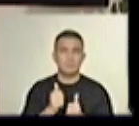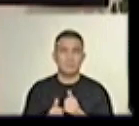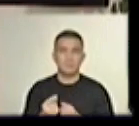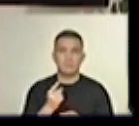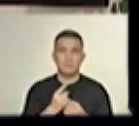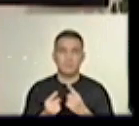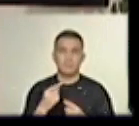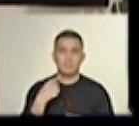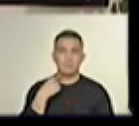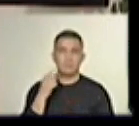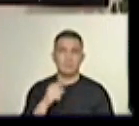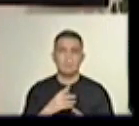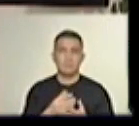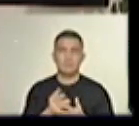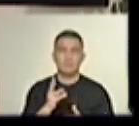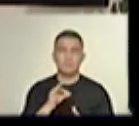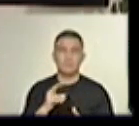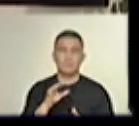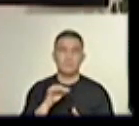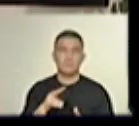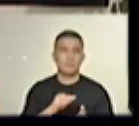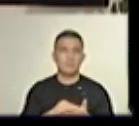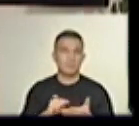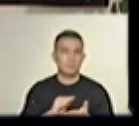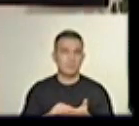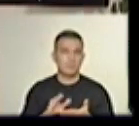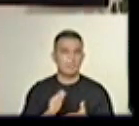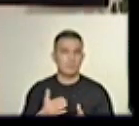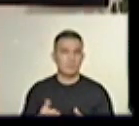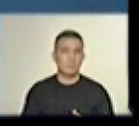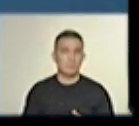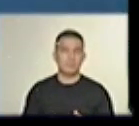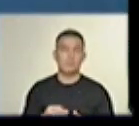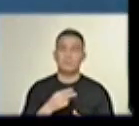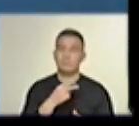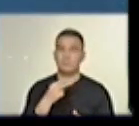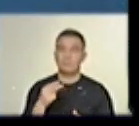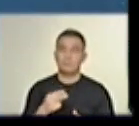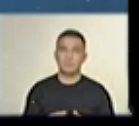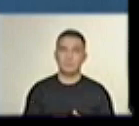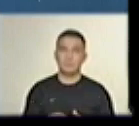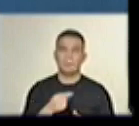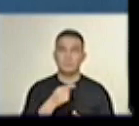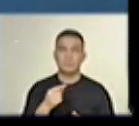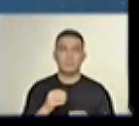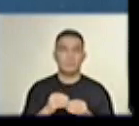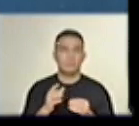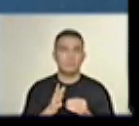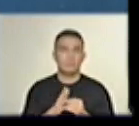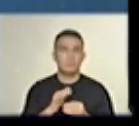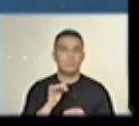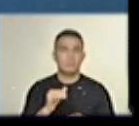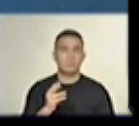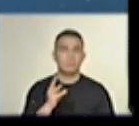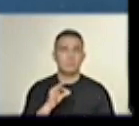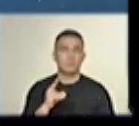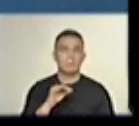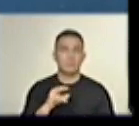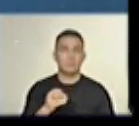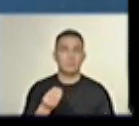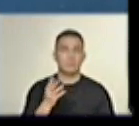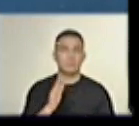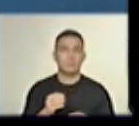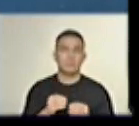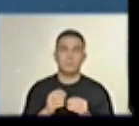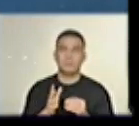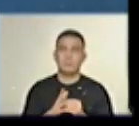sonning modulini yozib chiqamiz. E'tibor bering. Barobar -15 ning moduli nechiga teng? 15